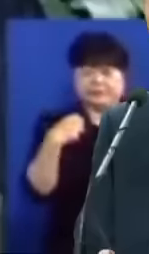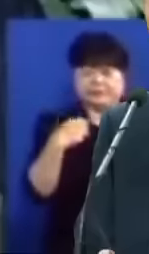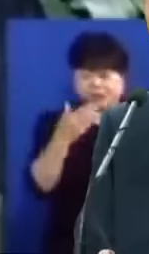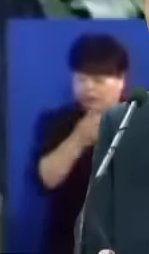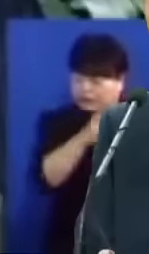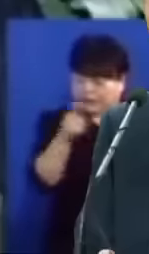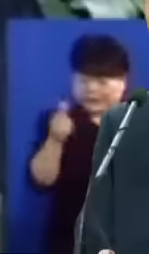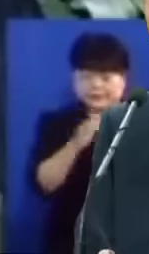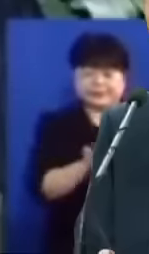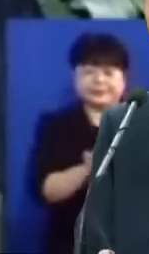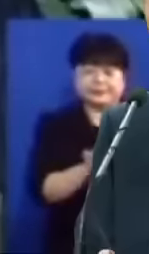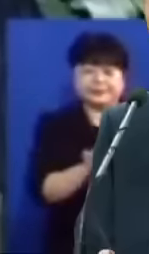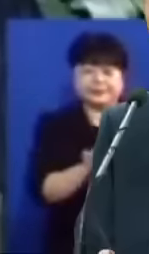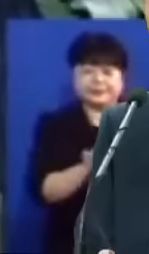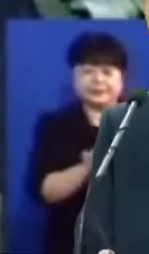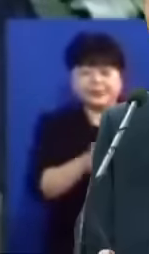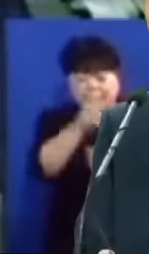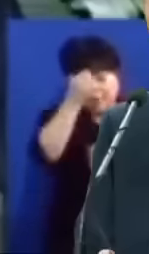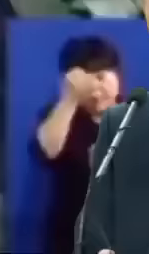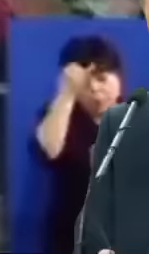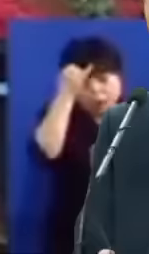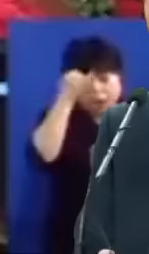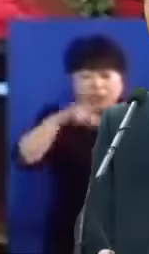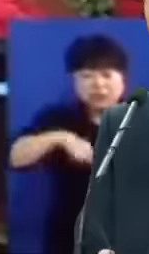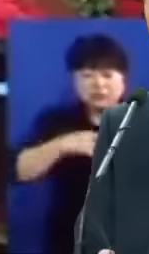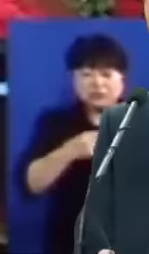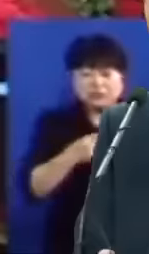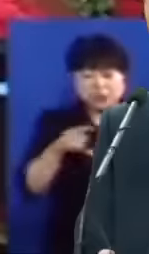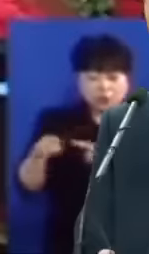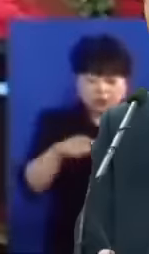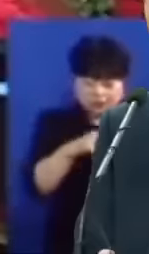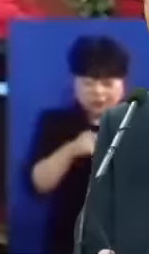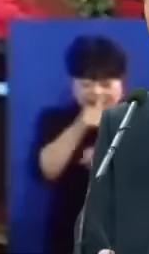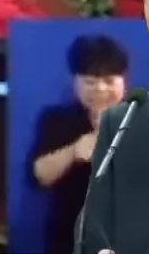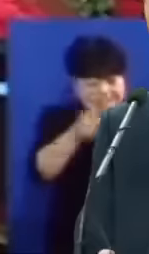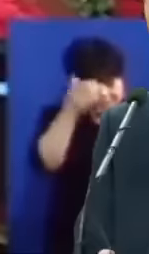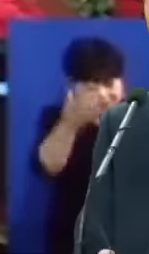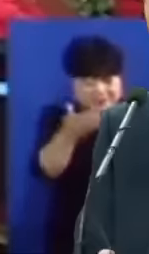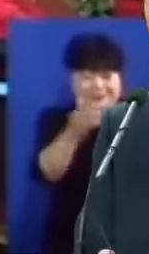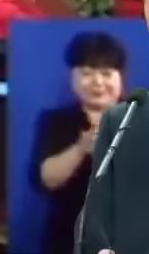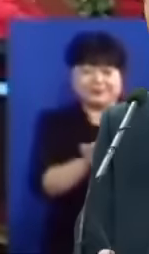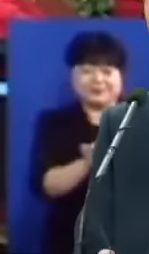없게 되는 것입니다. 아담과 하와가 스스로 주권 행사를 하자 하나님은